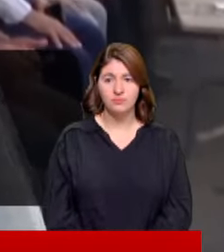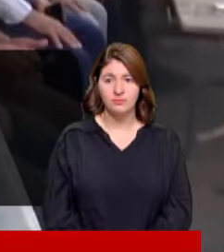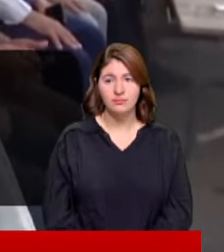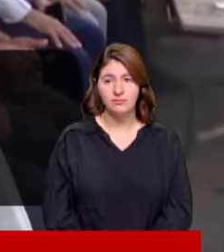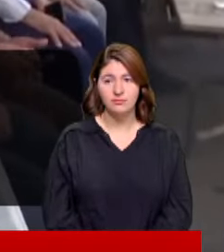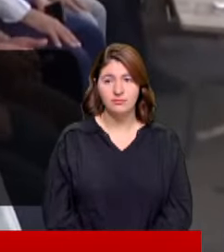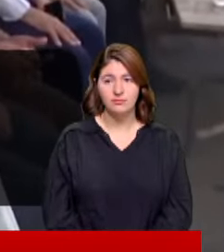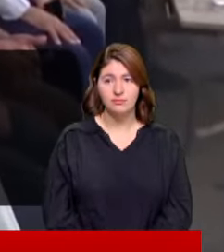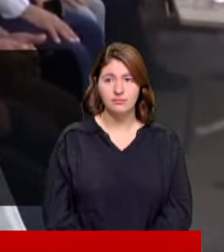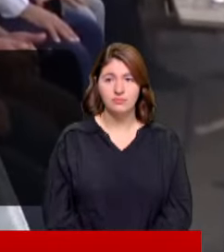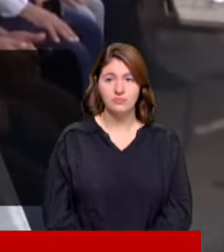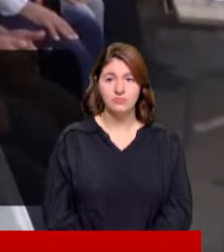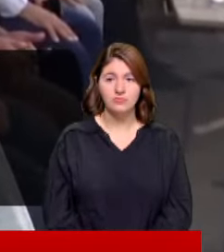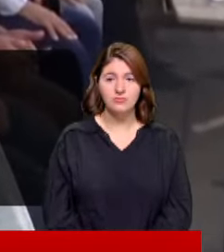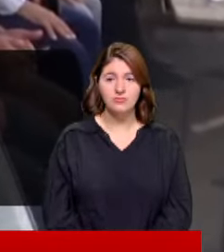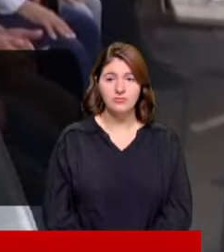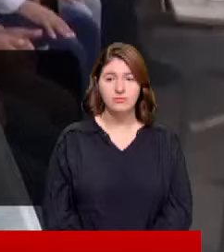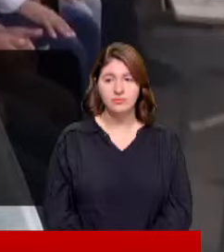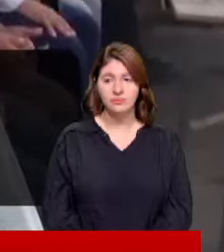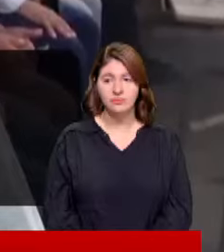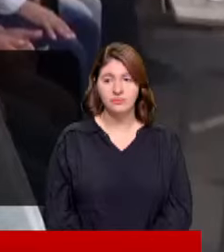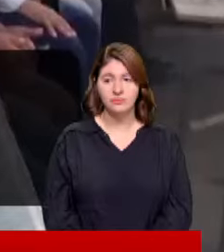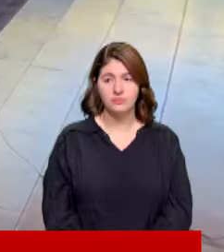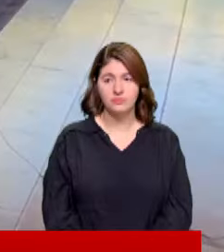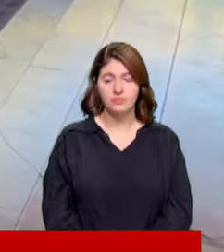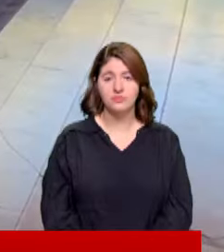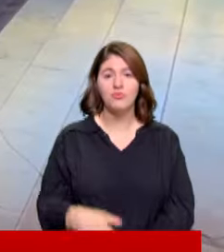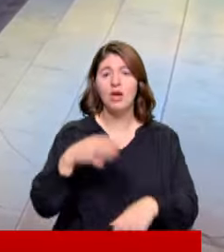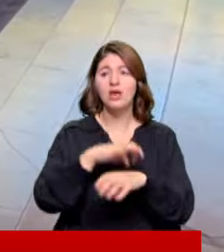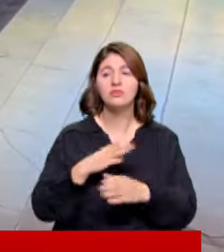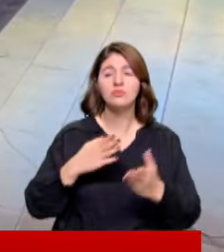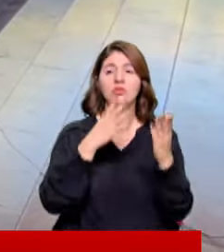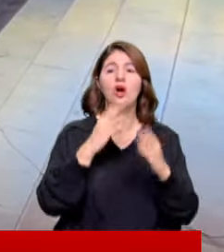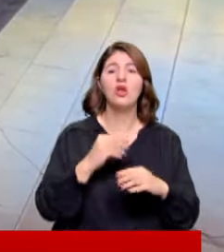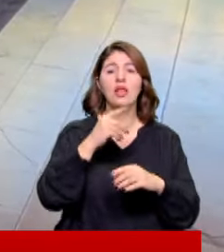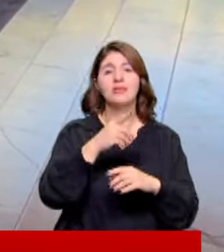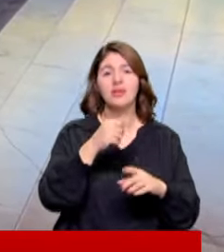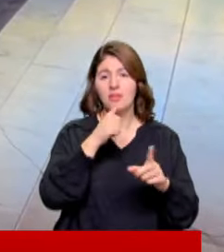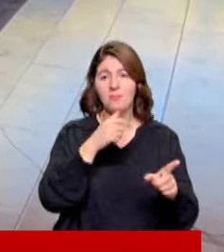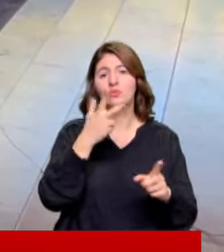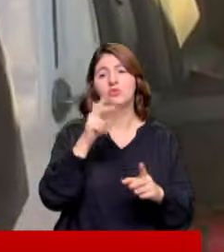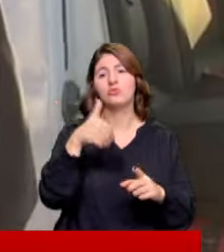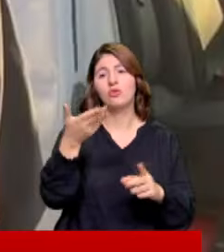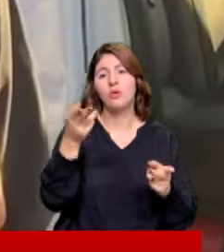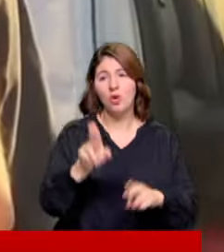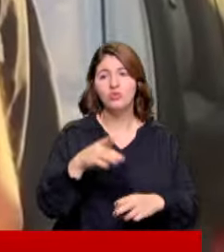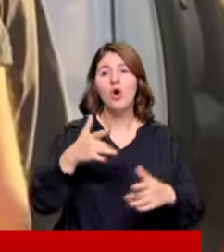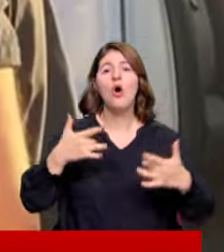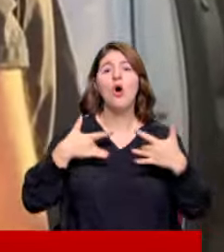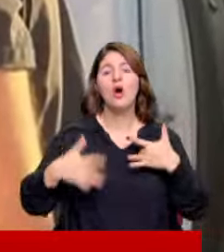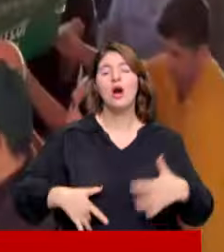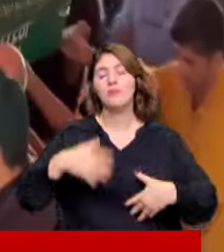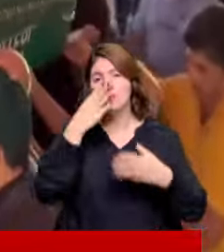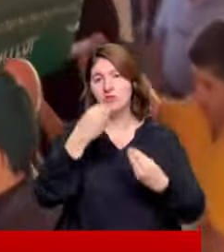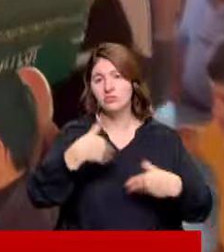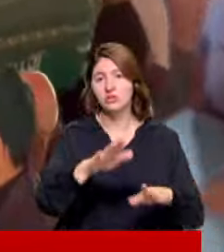çıkarıyor. Tak tak yuvalar yıkılıyor. Yazık değil mi? Hastaneye kaldırılan Adıgüzel 3 gün sonra can verdi. Organları